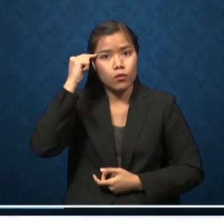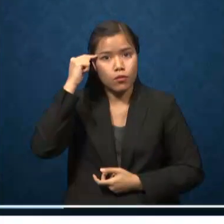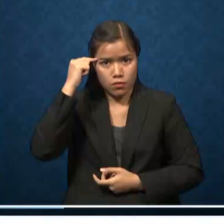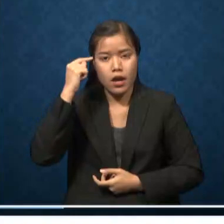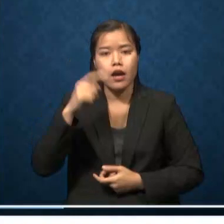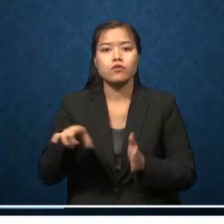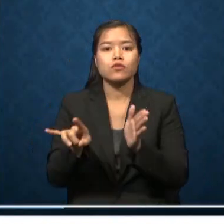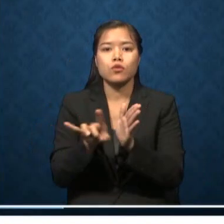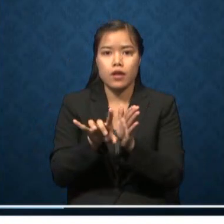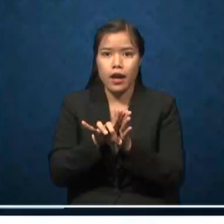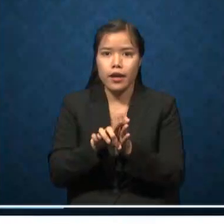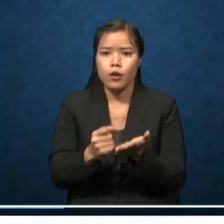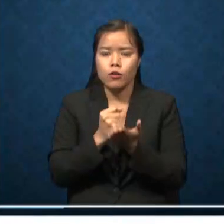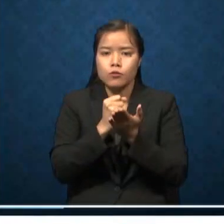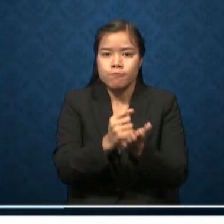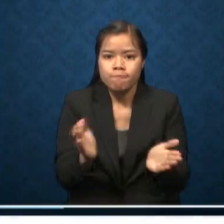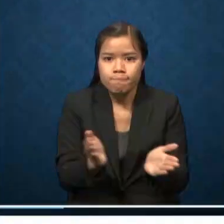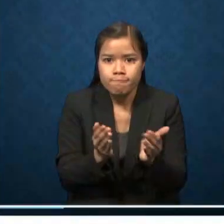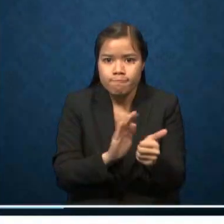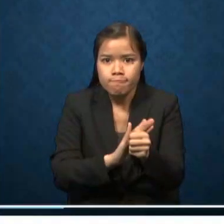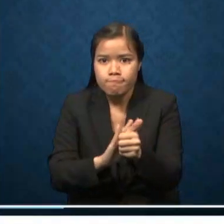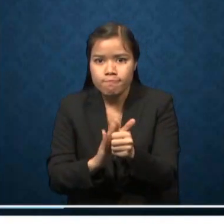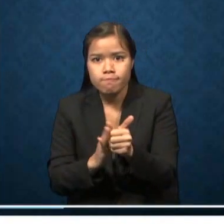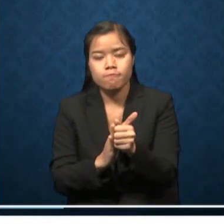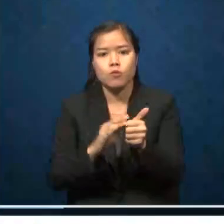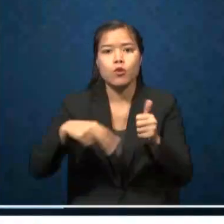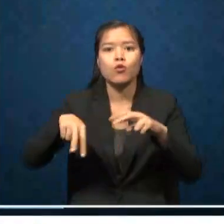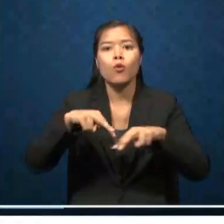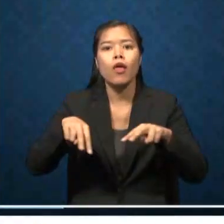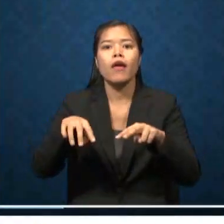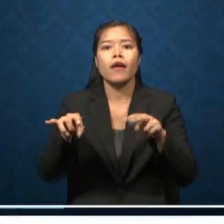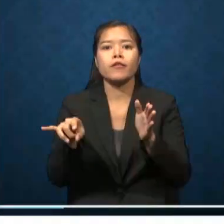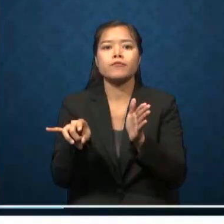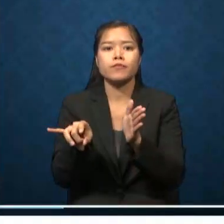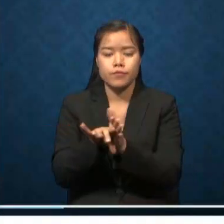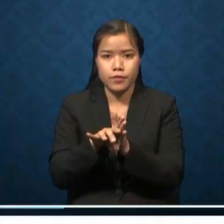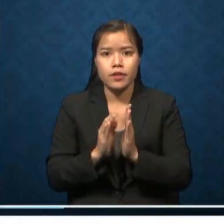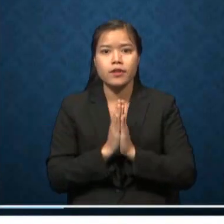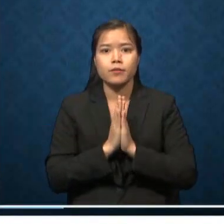ประคองเพื่อที่จะถึงในส่วนของการดูแลระยะสุดท้ายต่อไปนะคะขอบคุณค่ะ